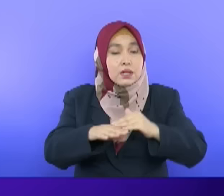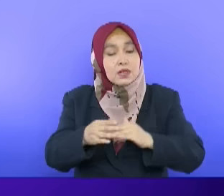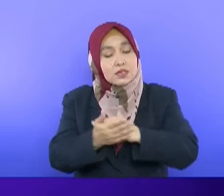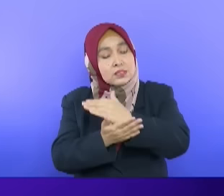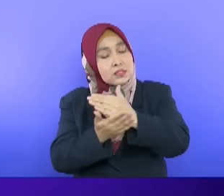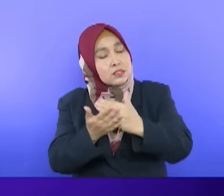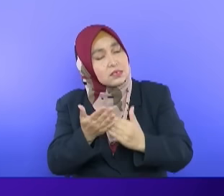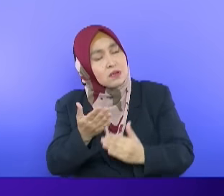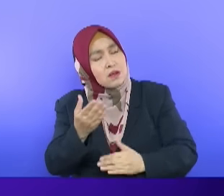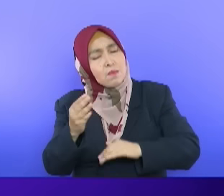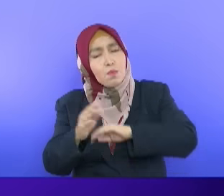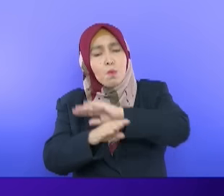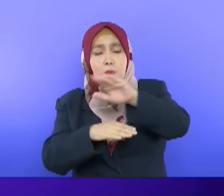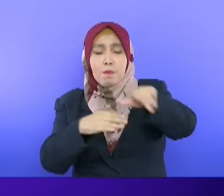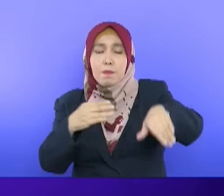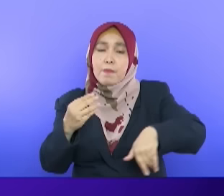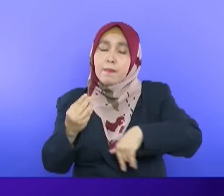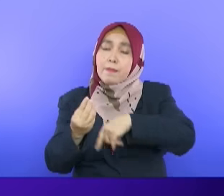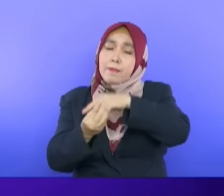daripada